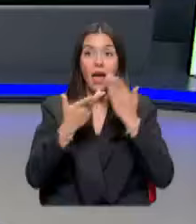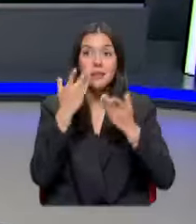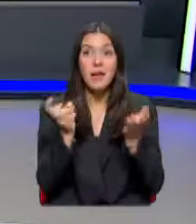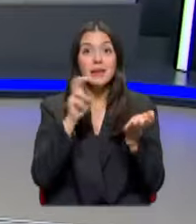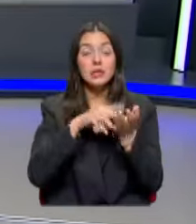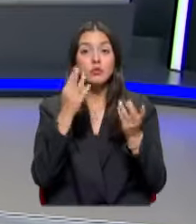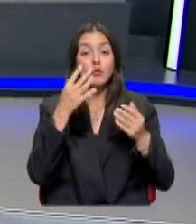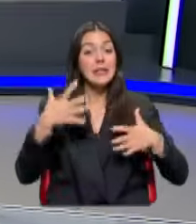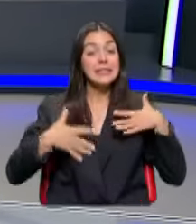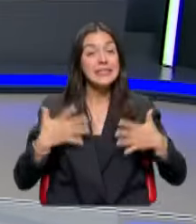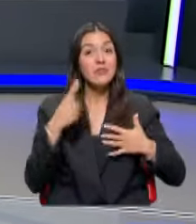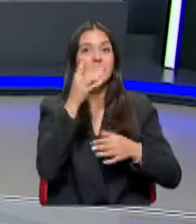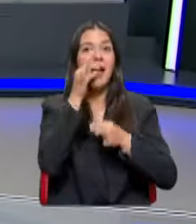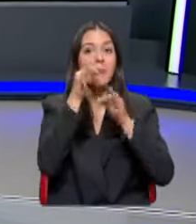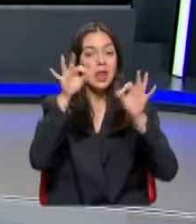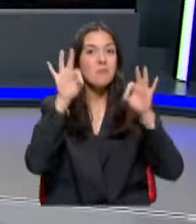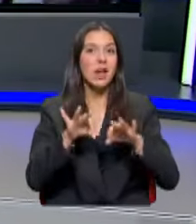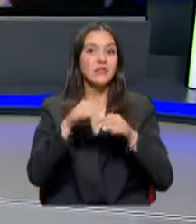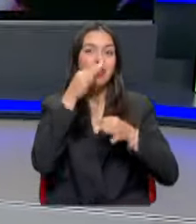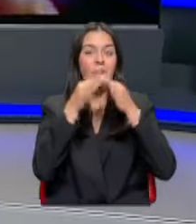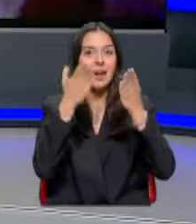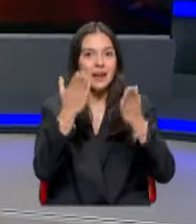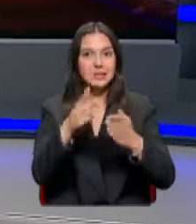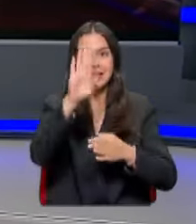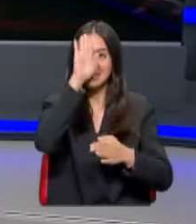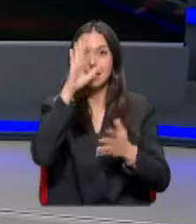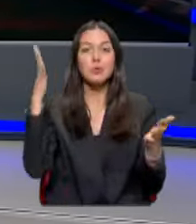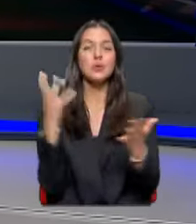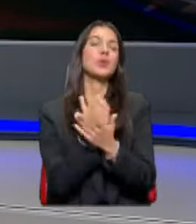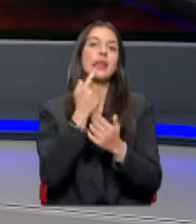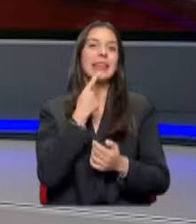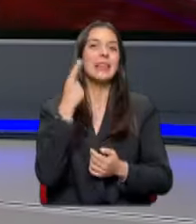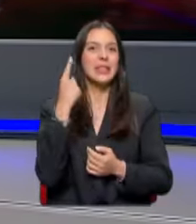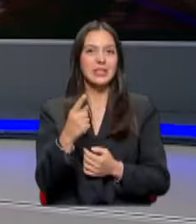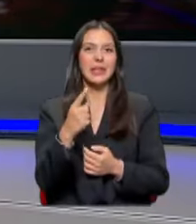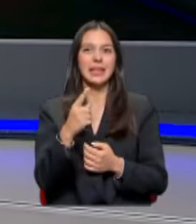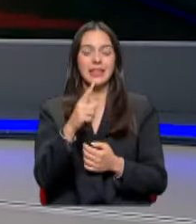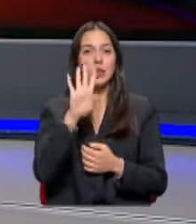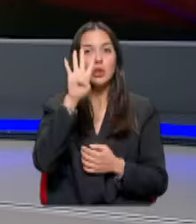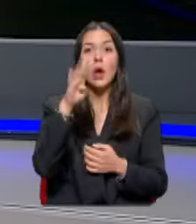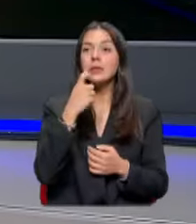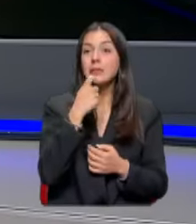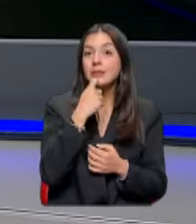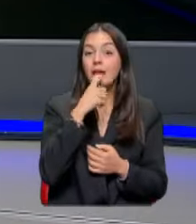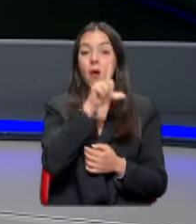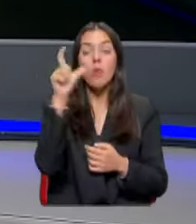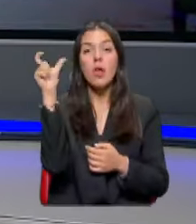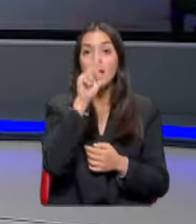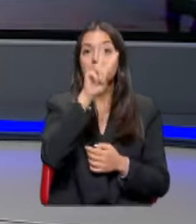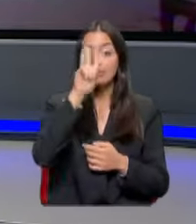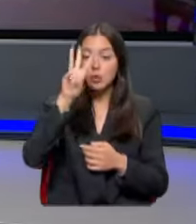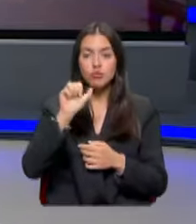çok müjdeli bir haberle başlayacaktık bültenimize. İstanbul kurtuldu diyecektik. 4 yıl 10'a 23 gün süren